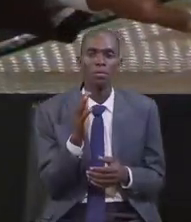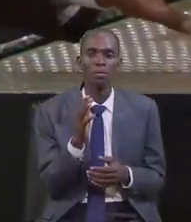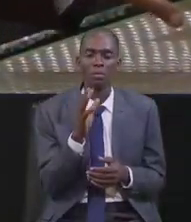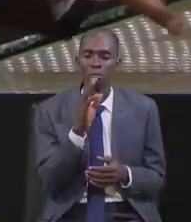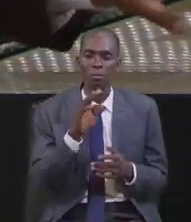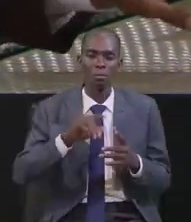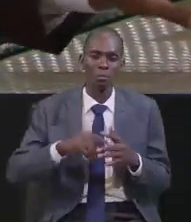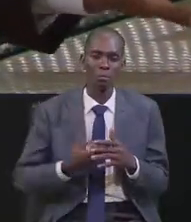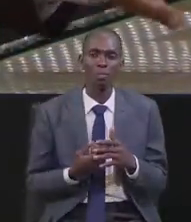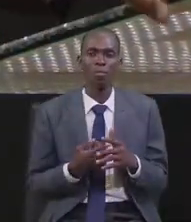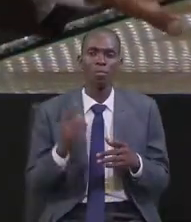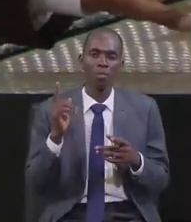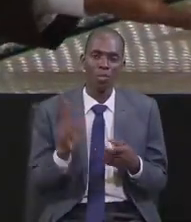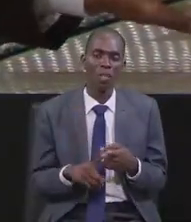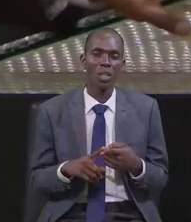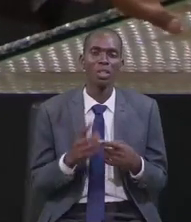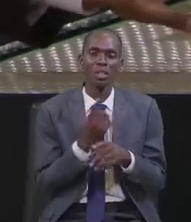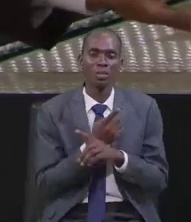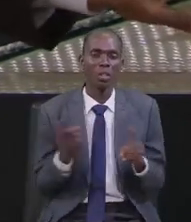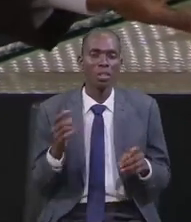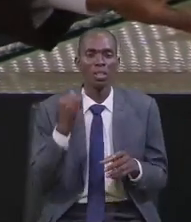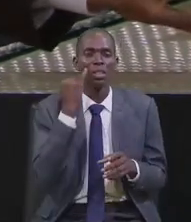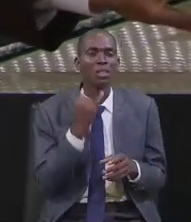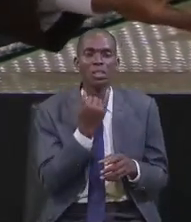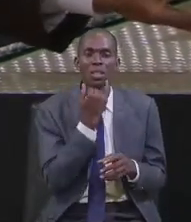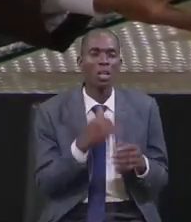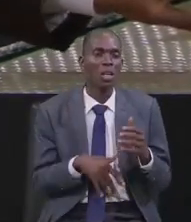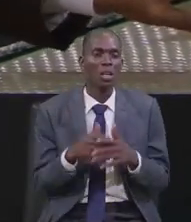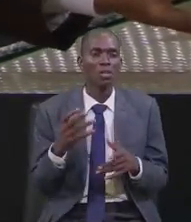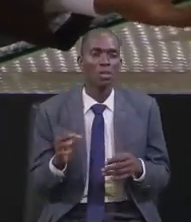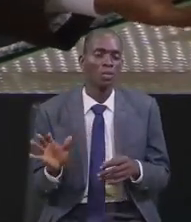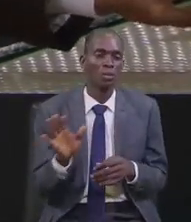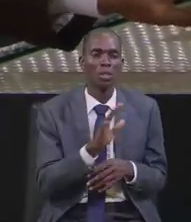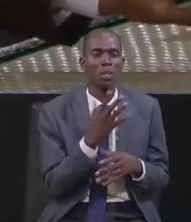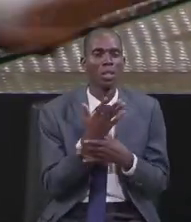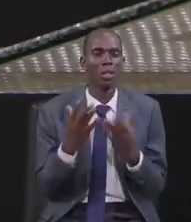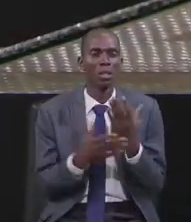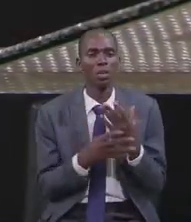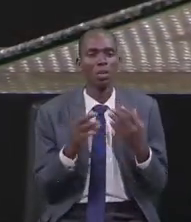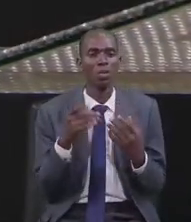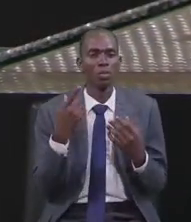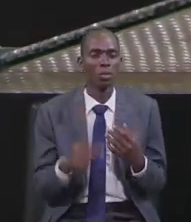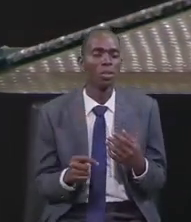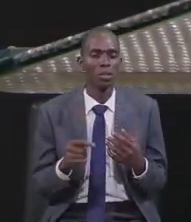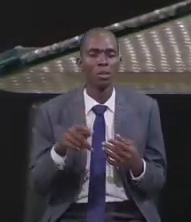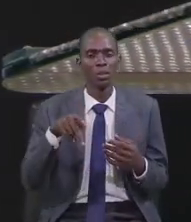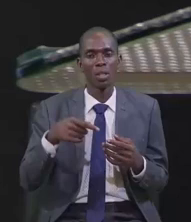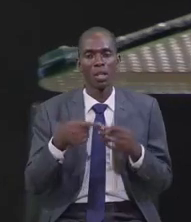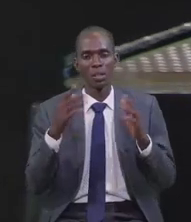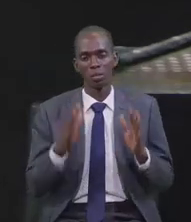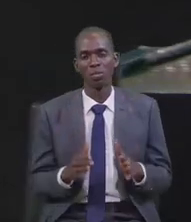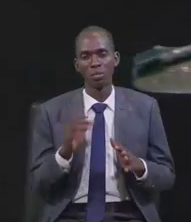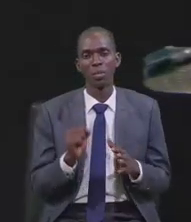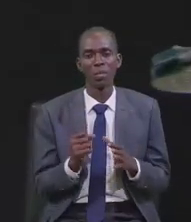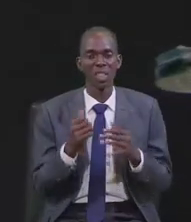Et c'est lui qui commencera à délivrer Israël de la main des Philistins. Si tu dis que tu es membre de la